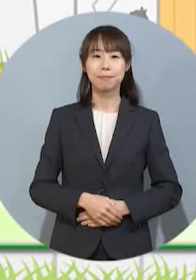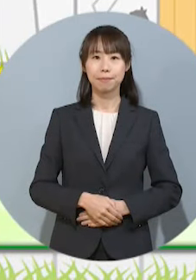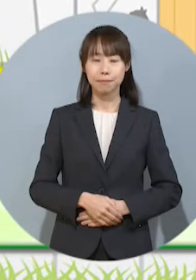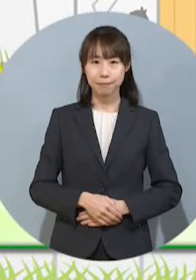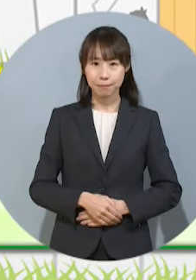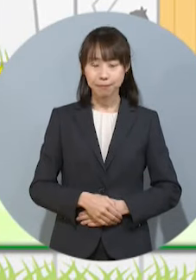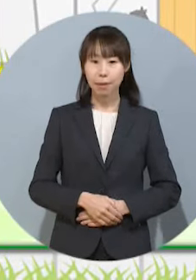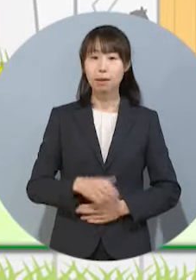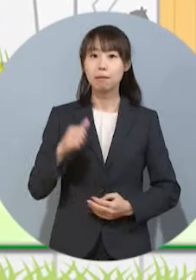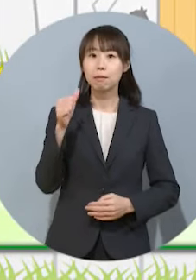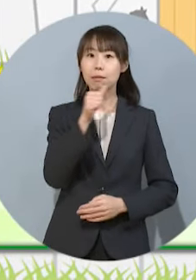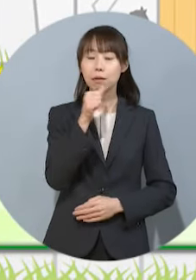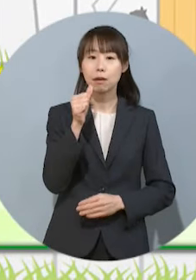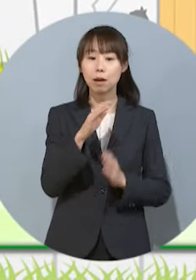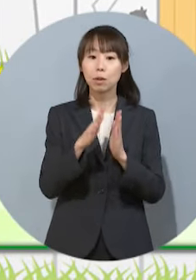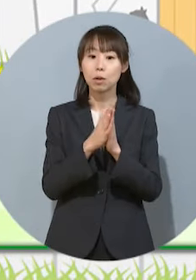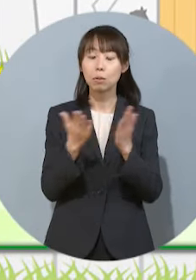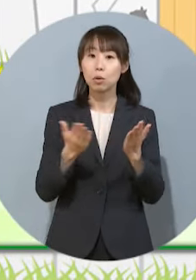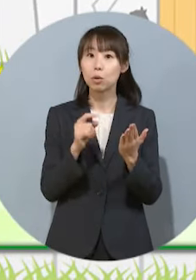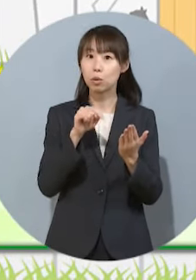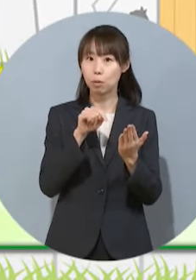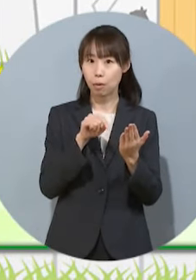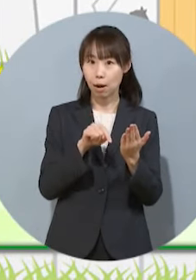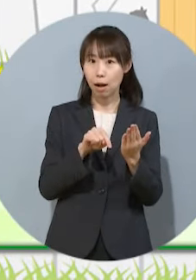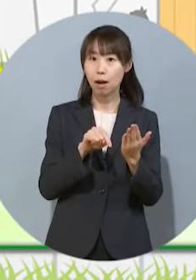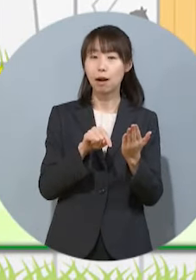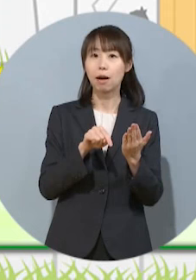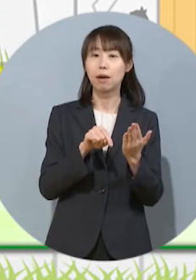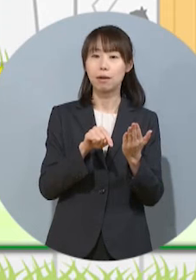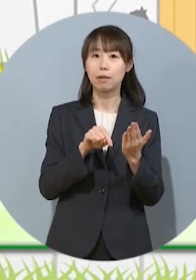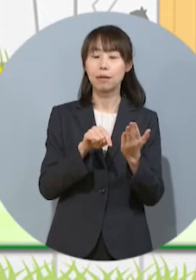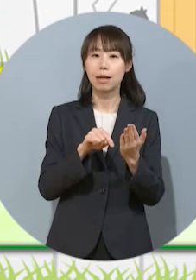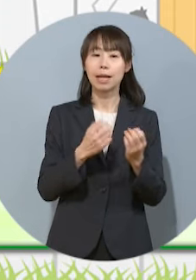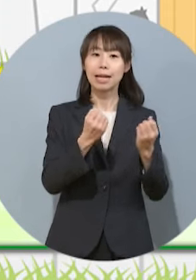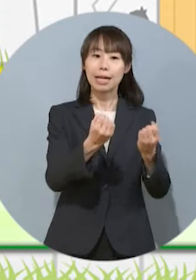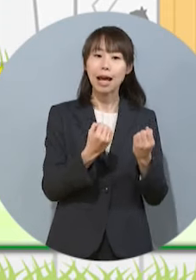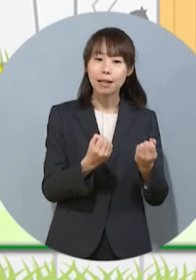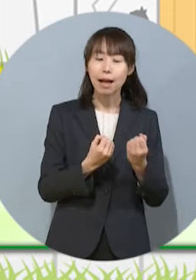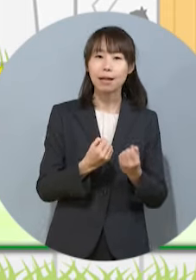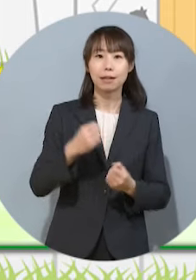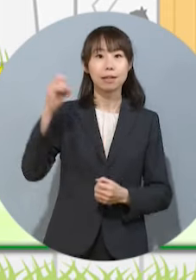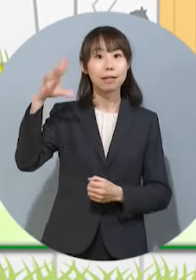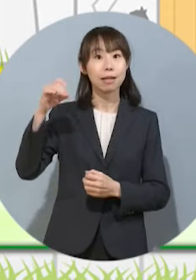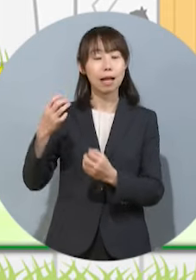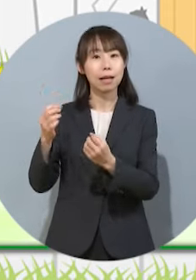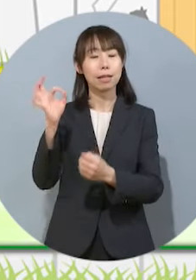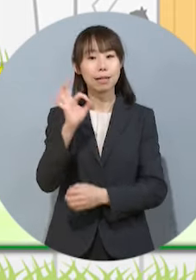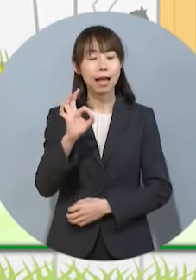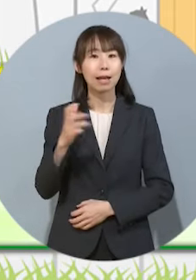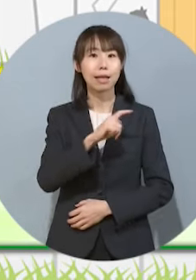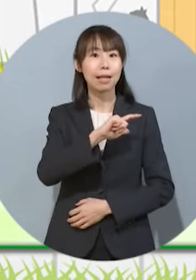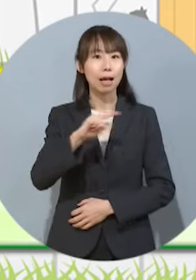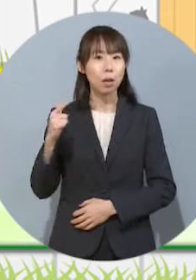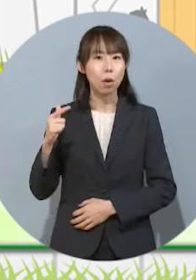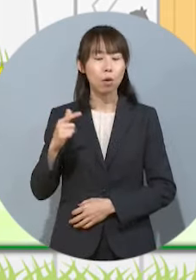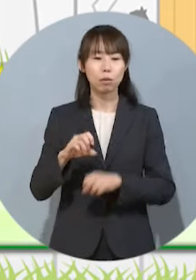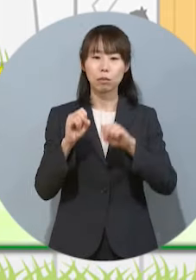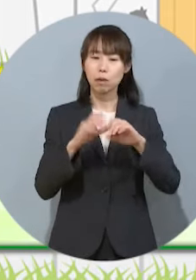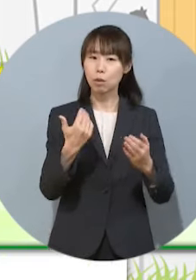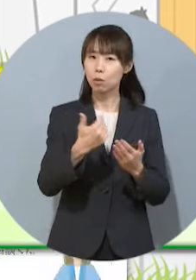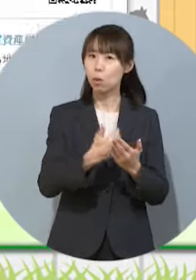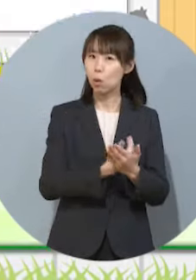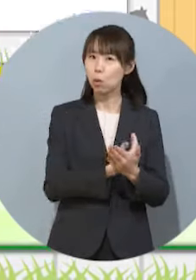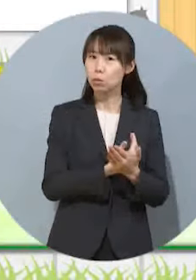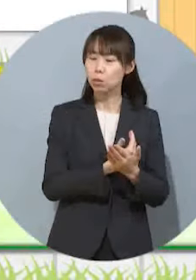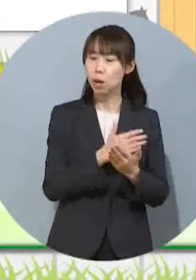東京住まいの就活ガイドブックは家財整理の進め方やいざという時に役立